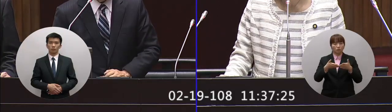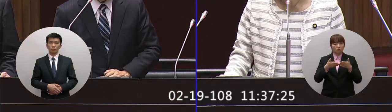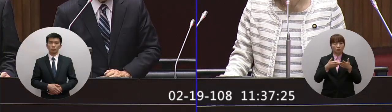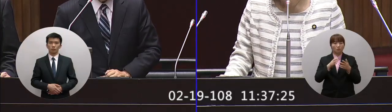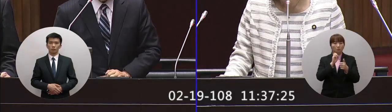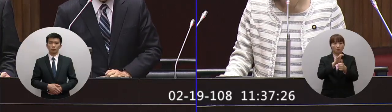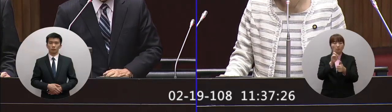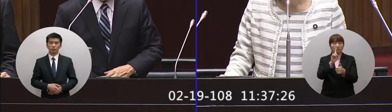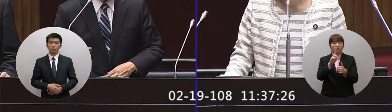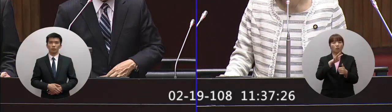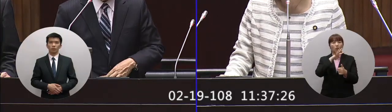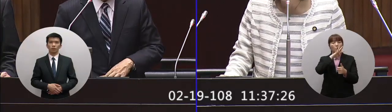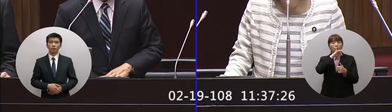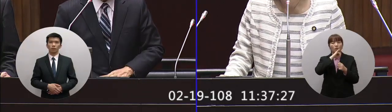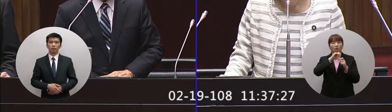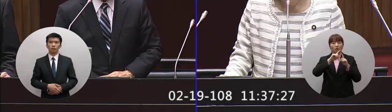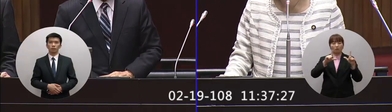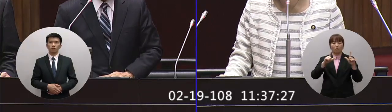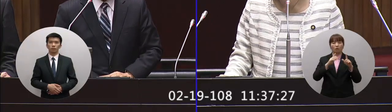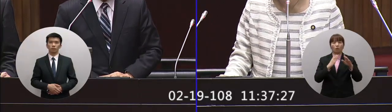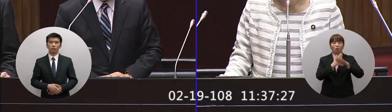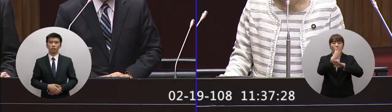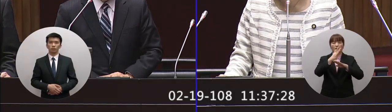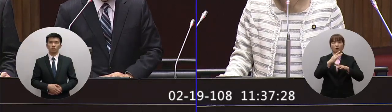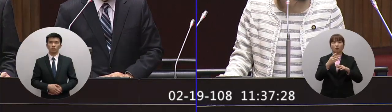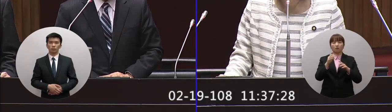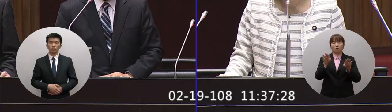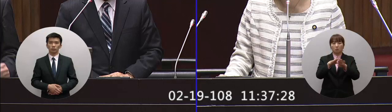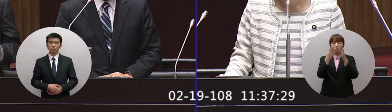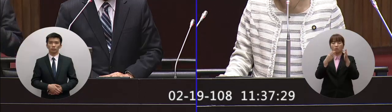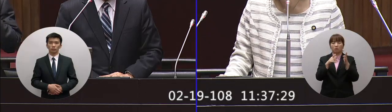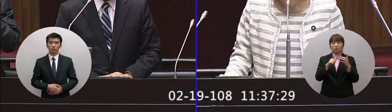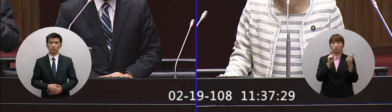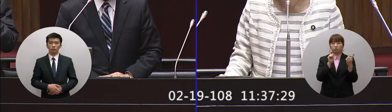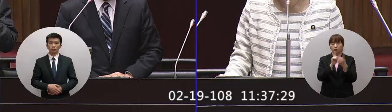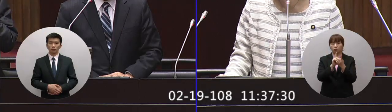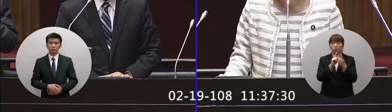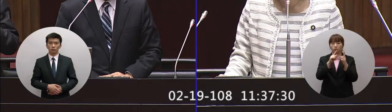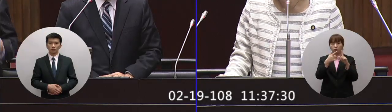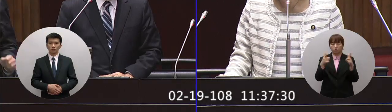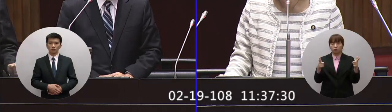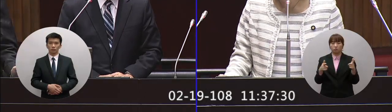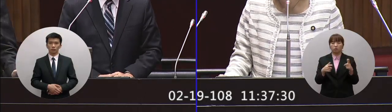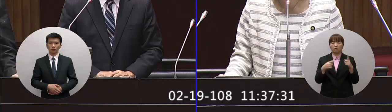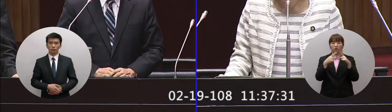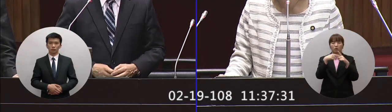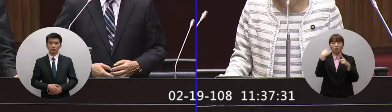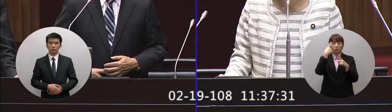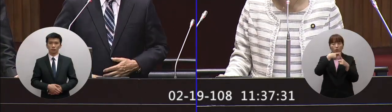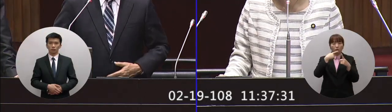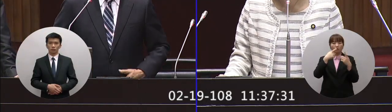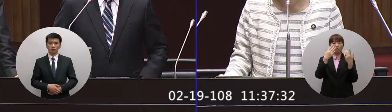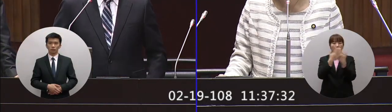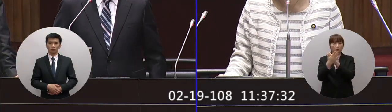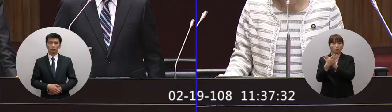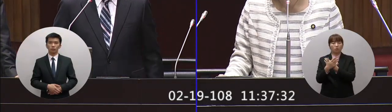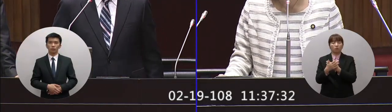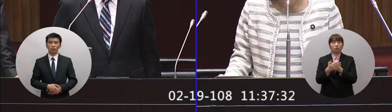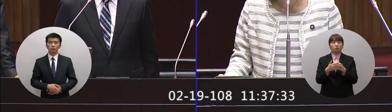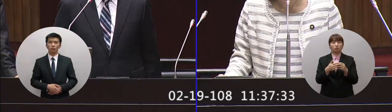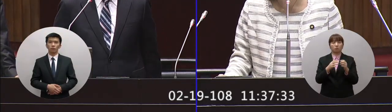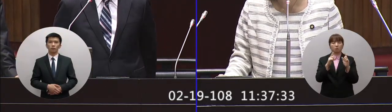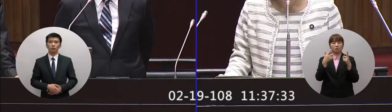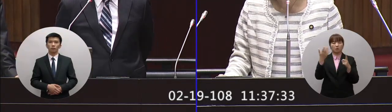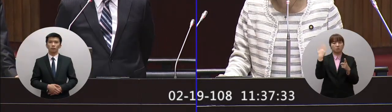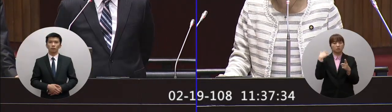一块，就是说高龄社会、超高龄社会的来临，我们要面对的是一个不同的人口结构的改变。好，所以不能